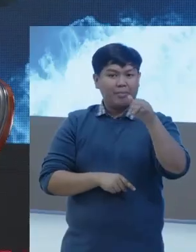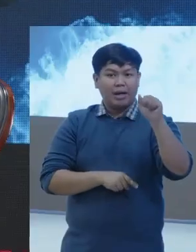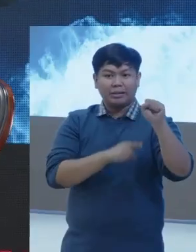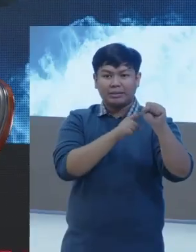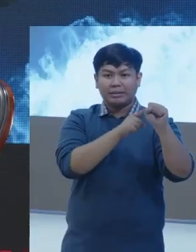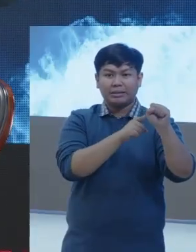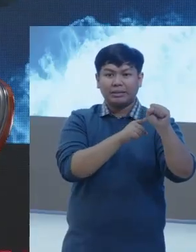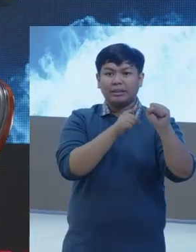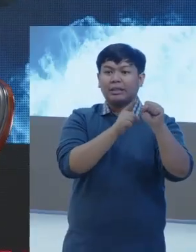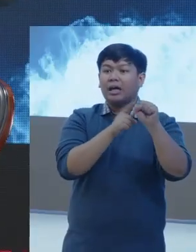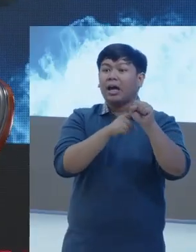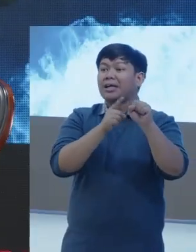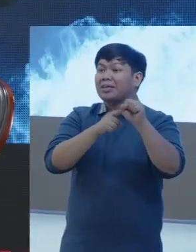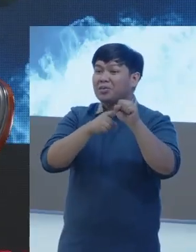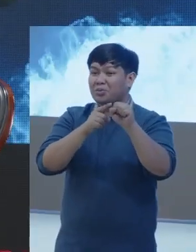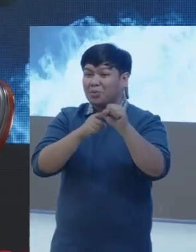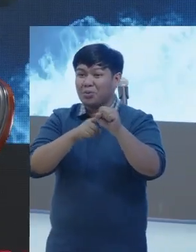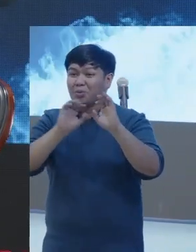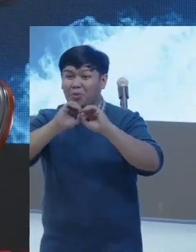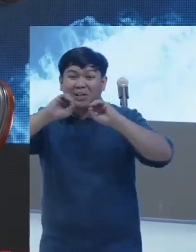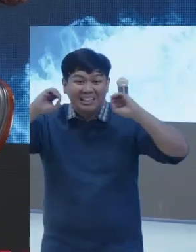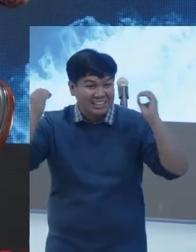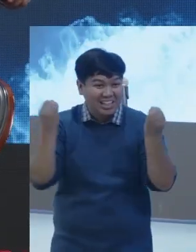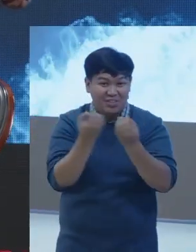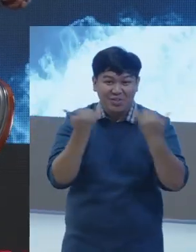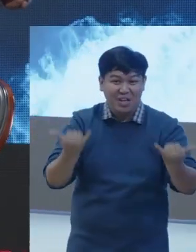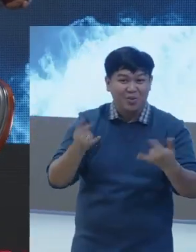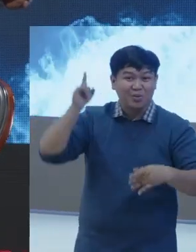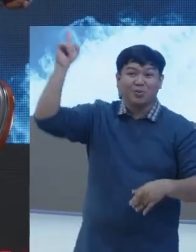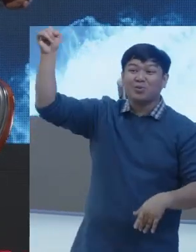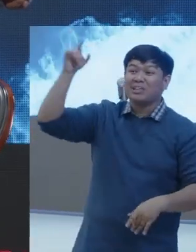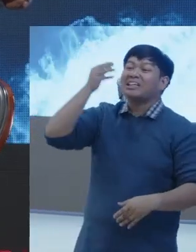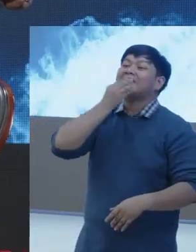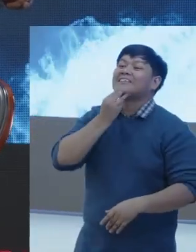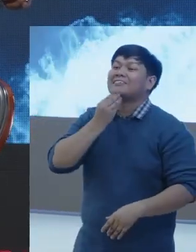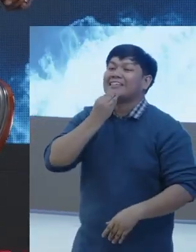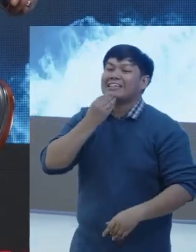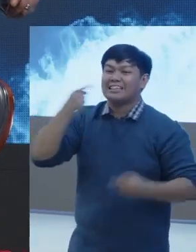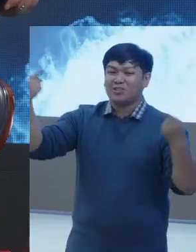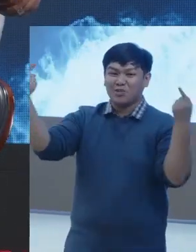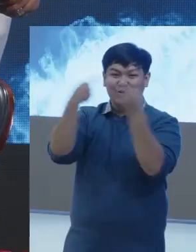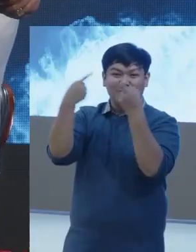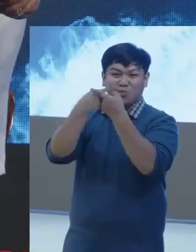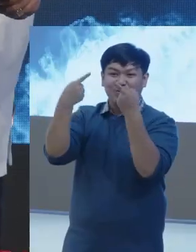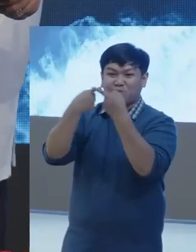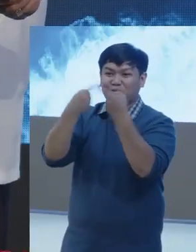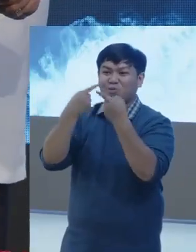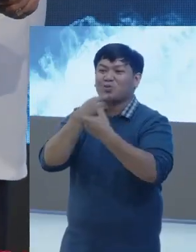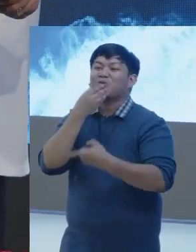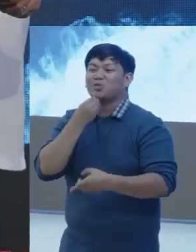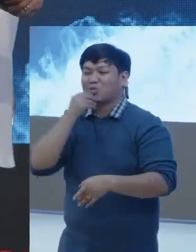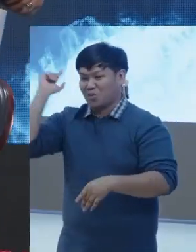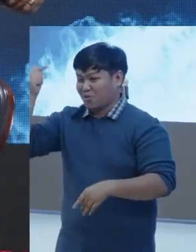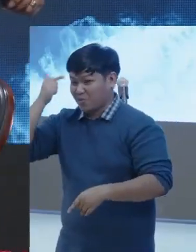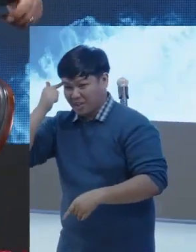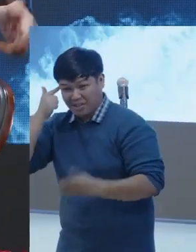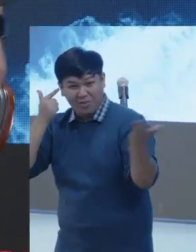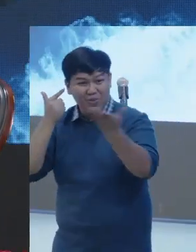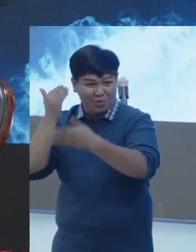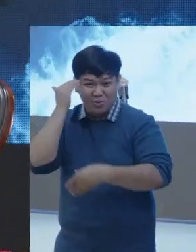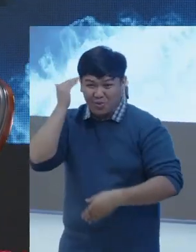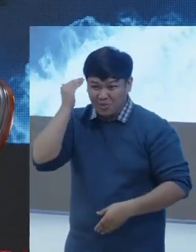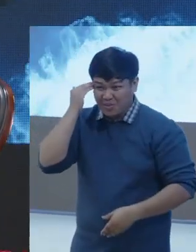No. Yung organisasyon na nabansagang terrorist organization.